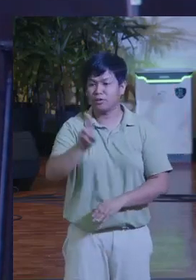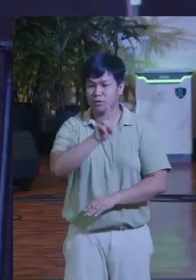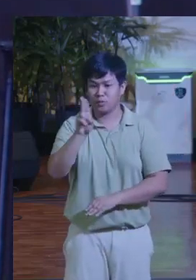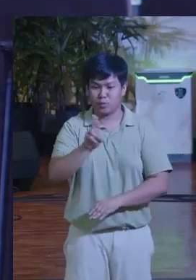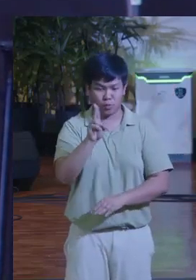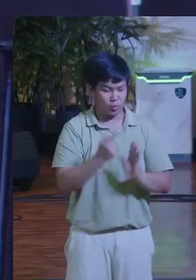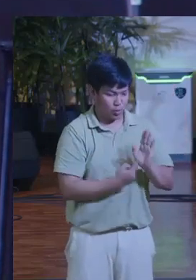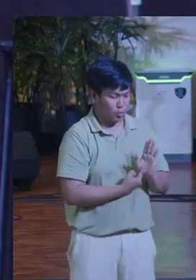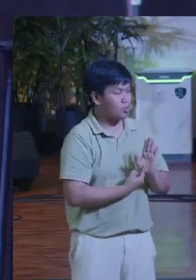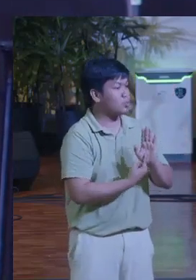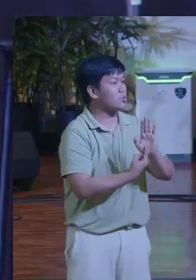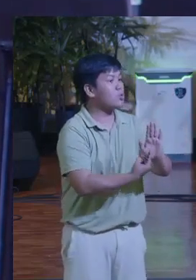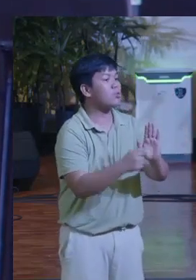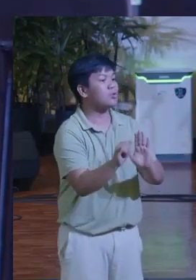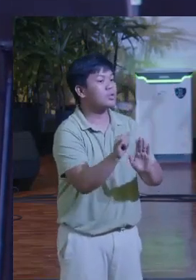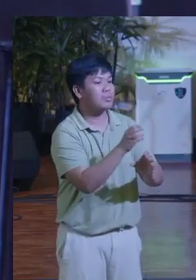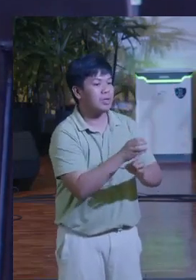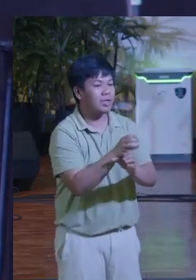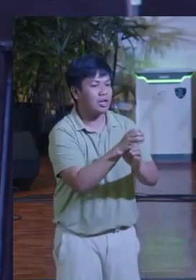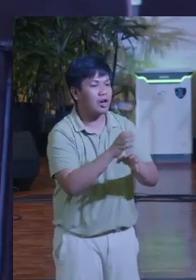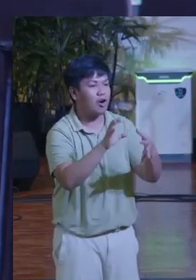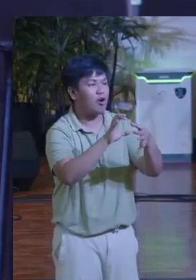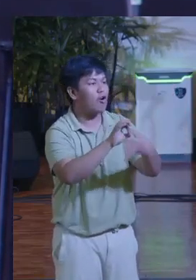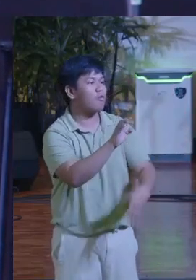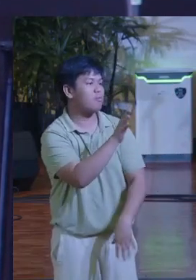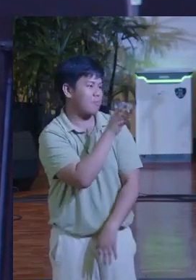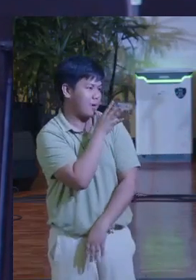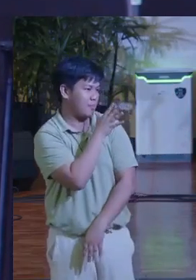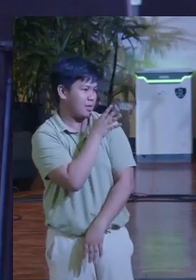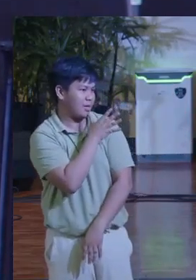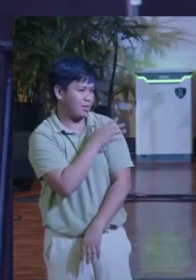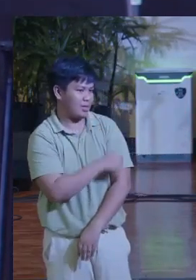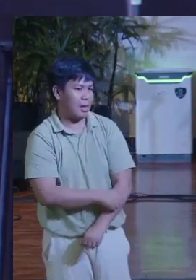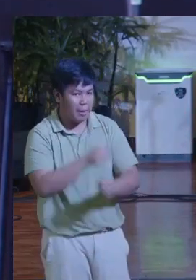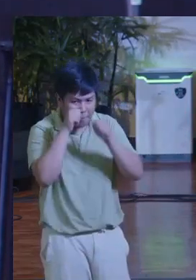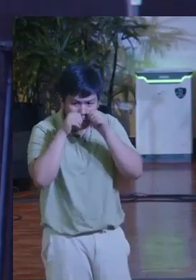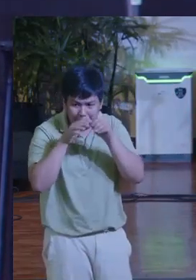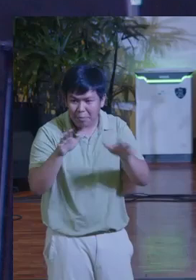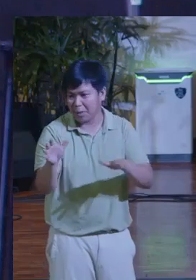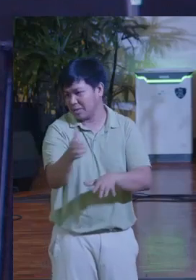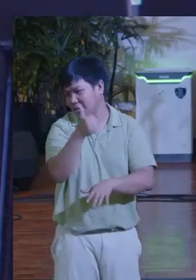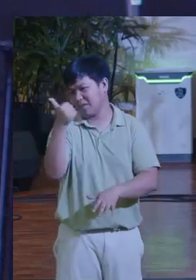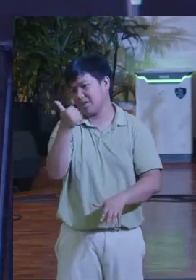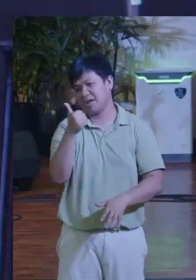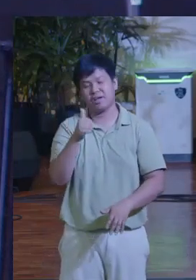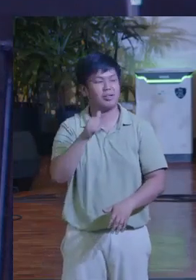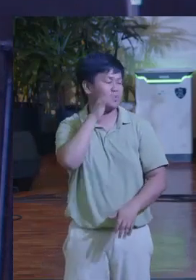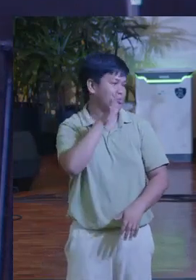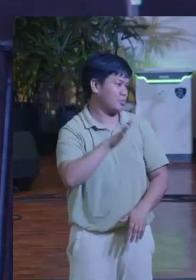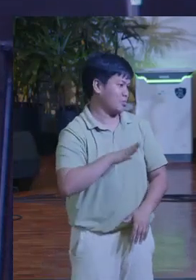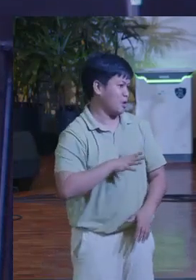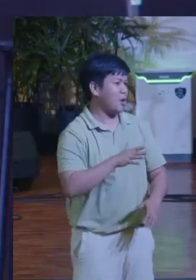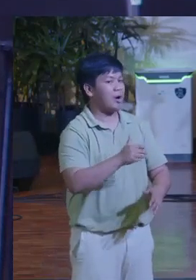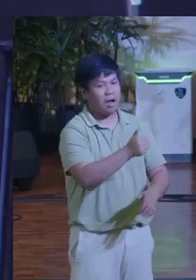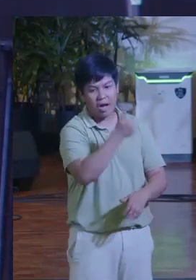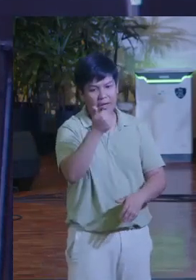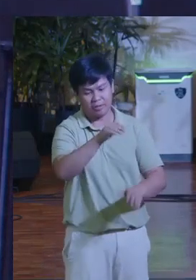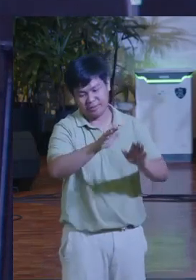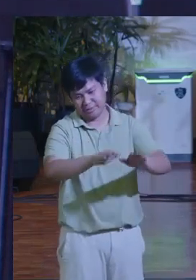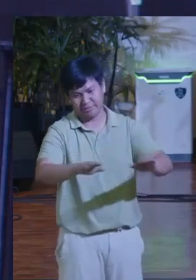ng Panginoon upang pagpalain ang mas marami pang mga bata at